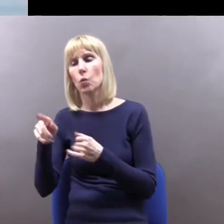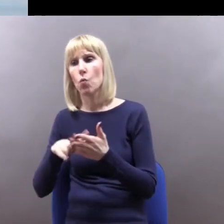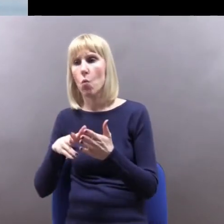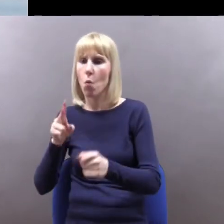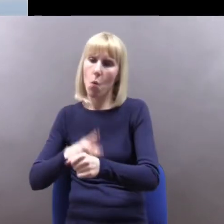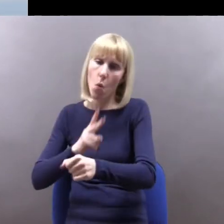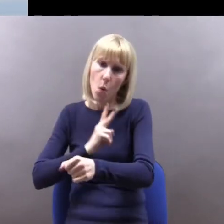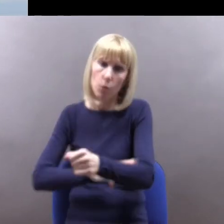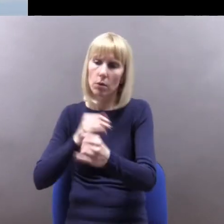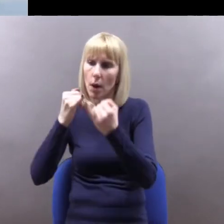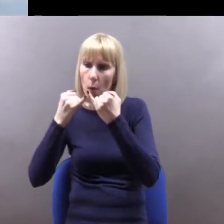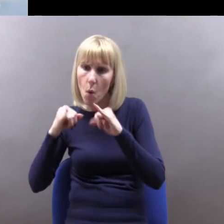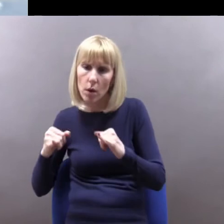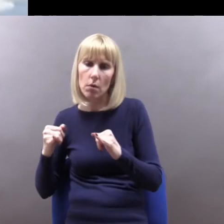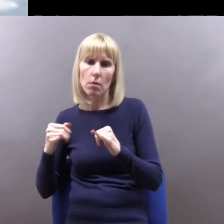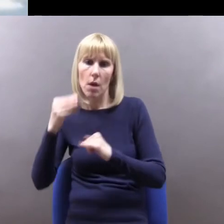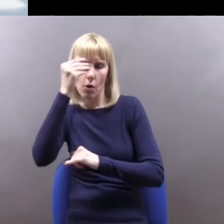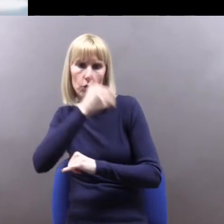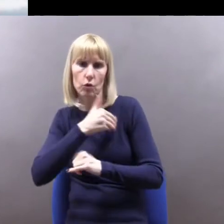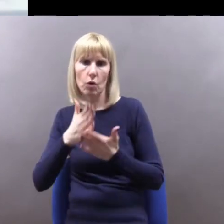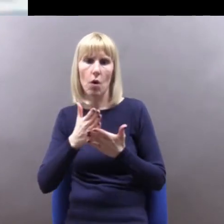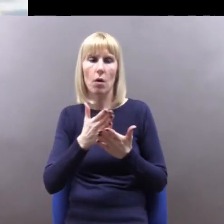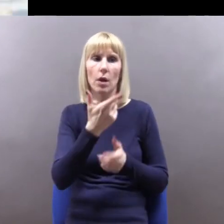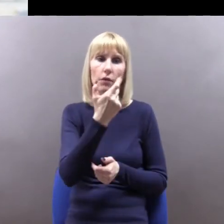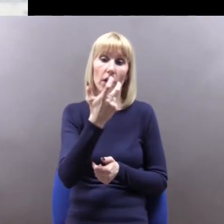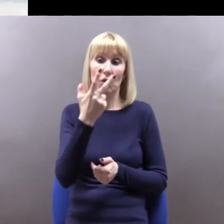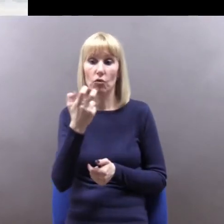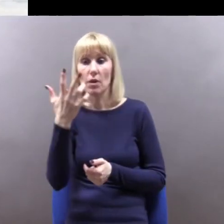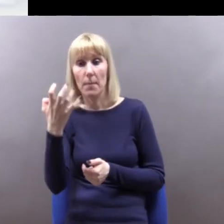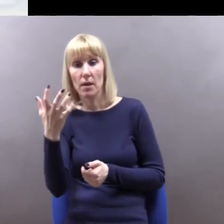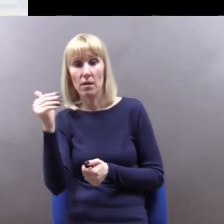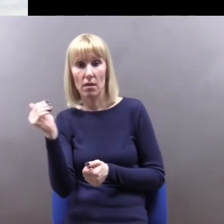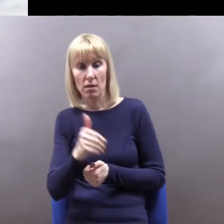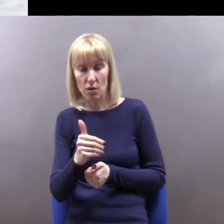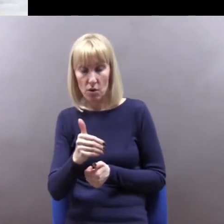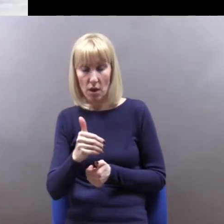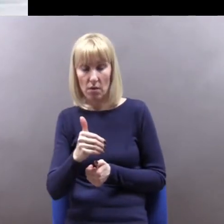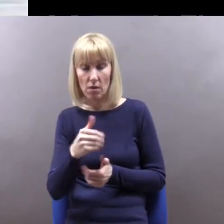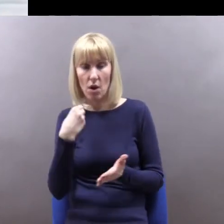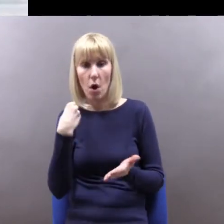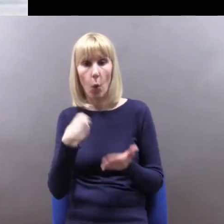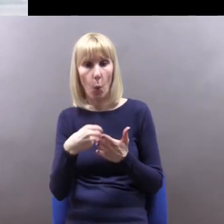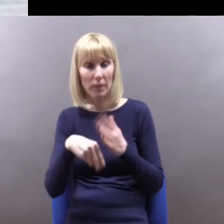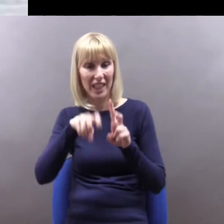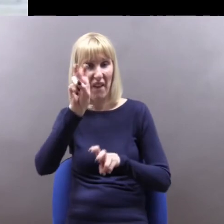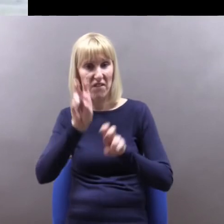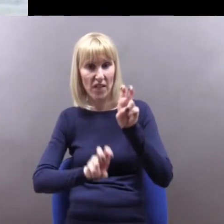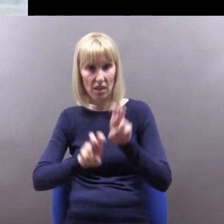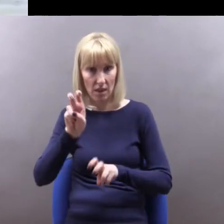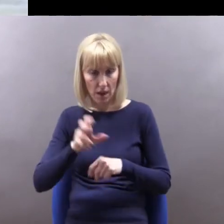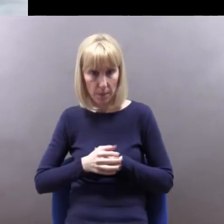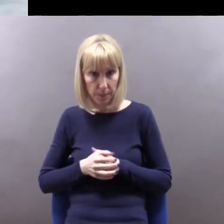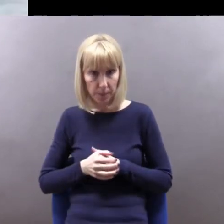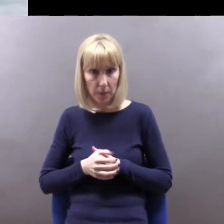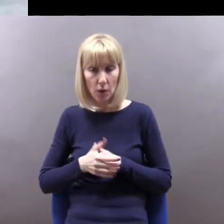czy ktokolwiek do wyboru wydanie za windę 200, 300, 500 tysięcy, bo to są tego rzędu pieniądze,